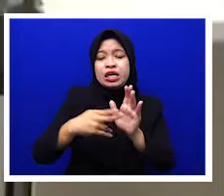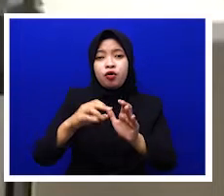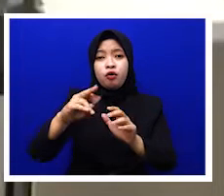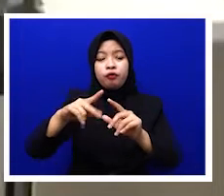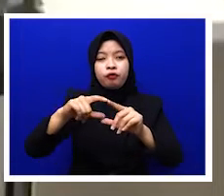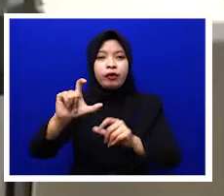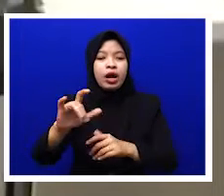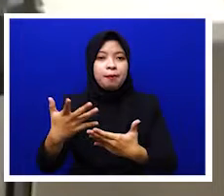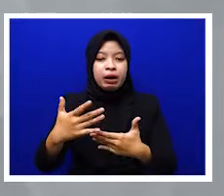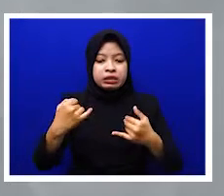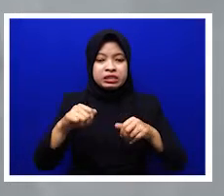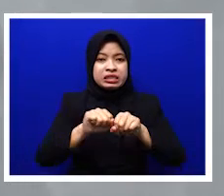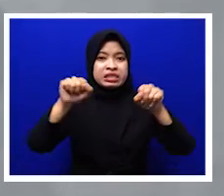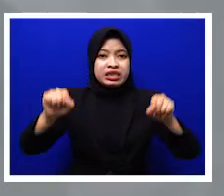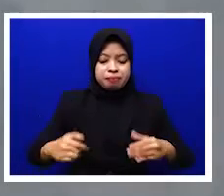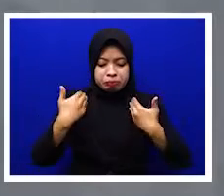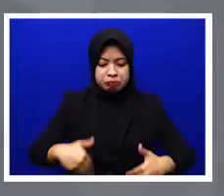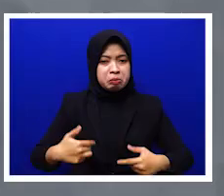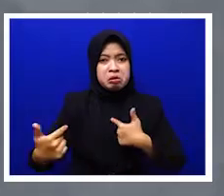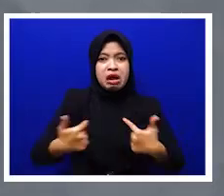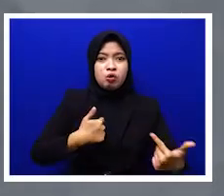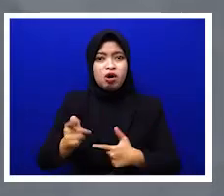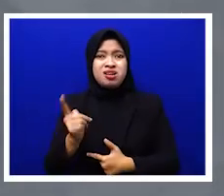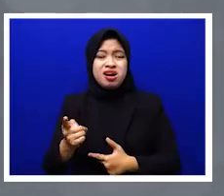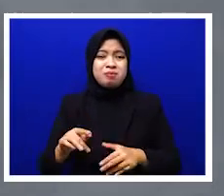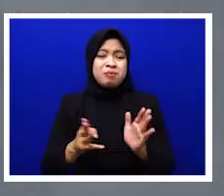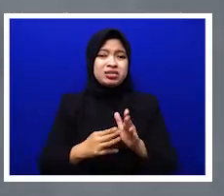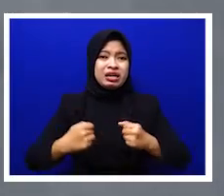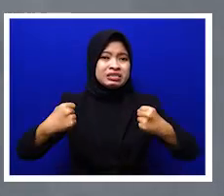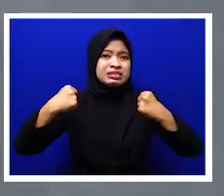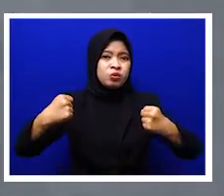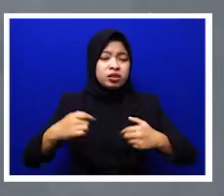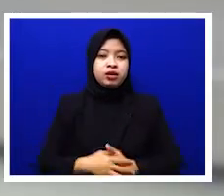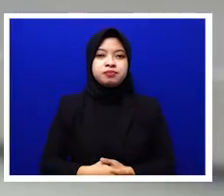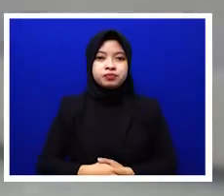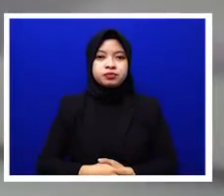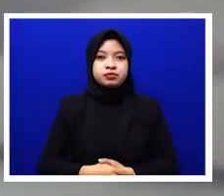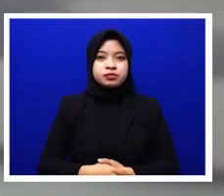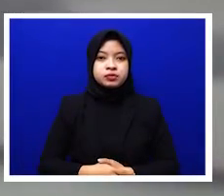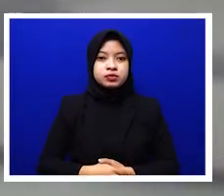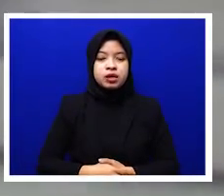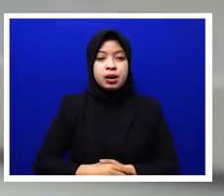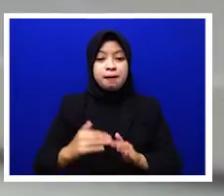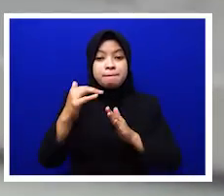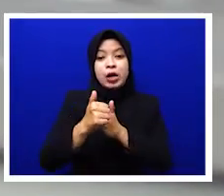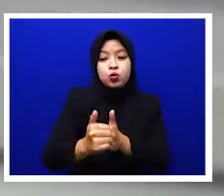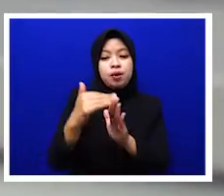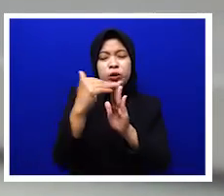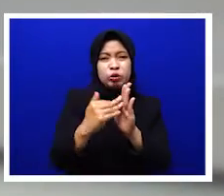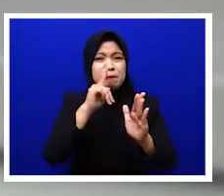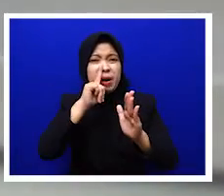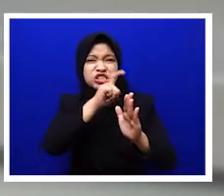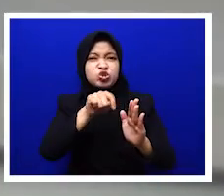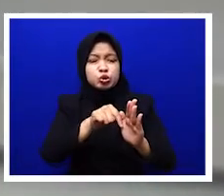orang dengan sistem kekebalan yang terganggu. Dilansir dari AFP, daftar pedoman tersebut adalah palsu dan